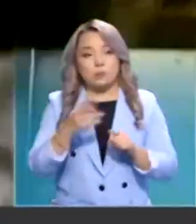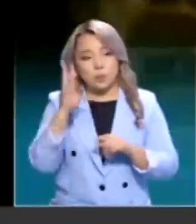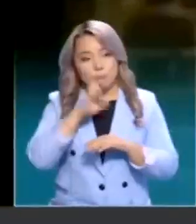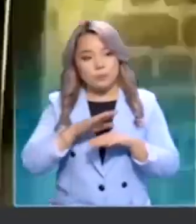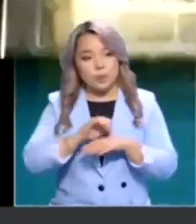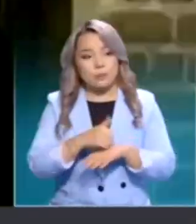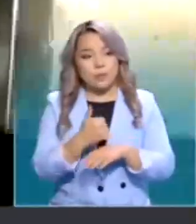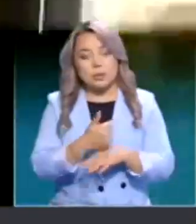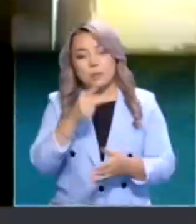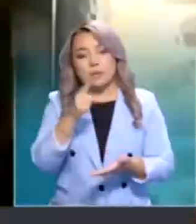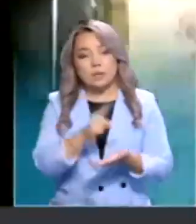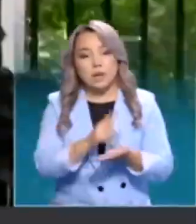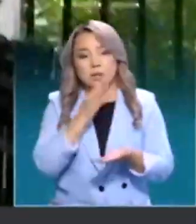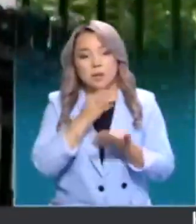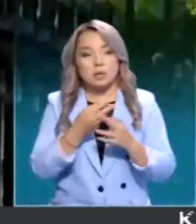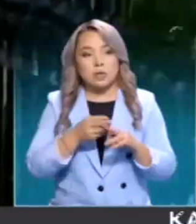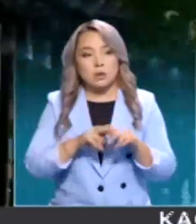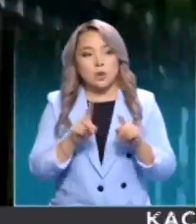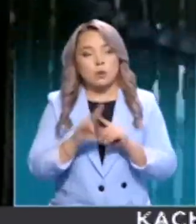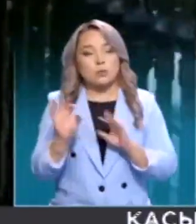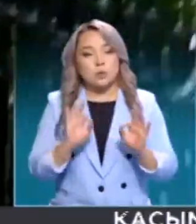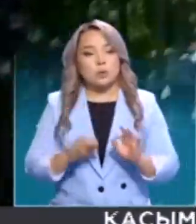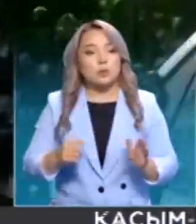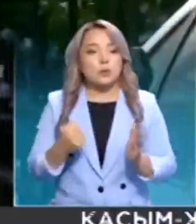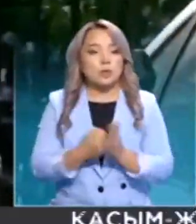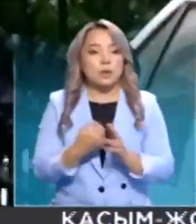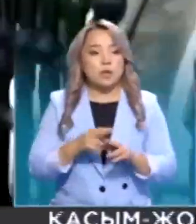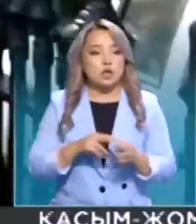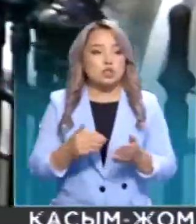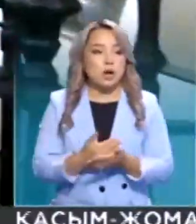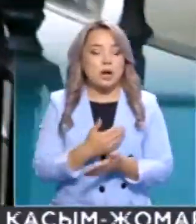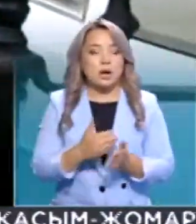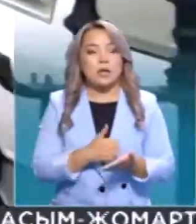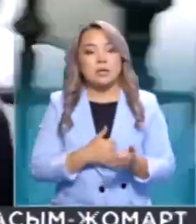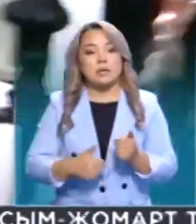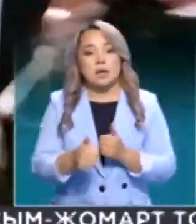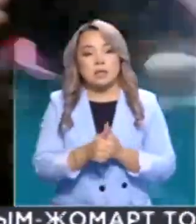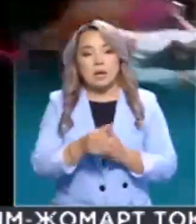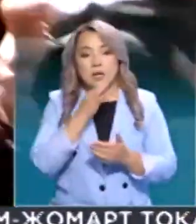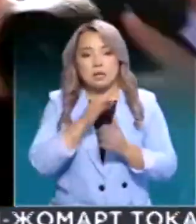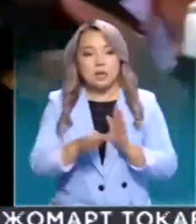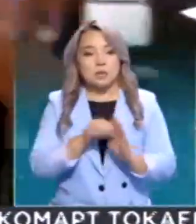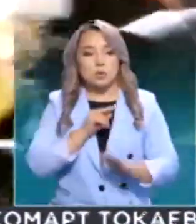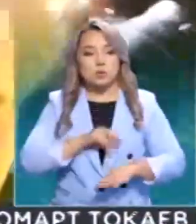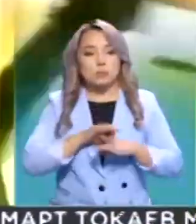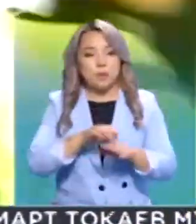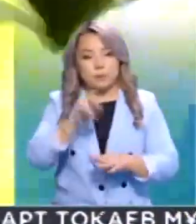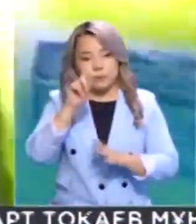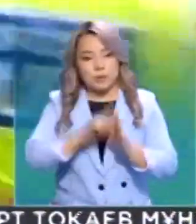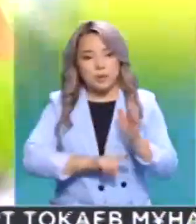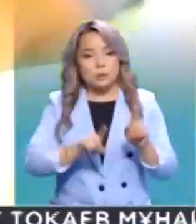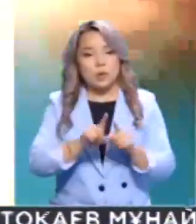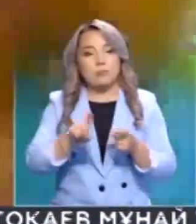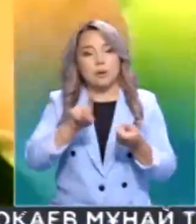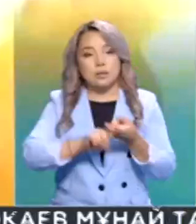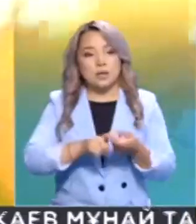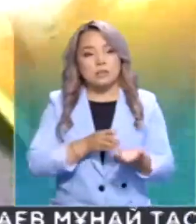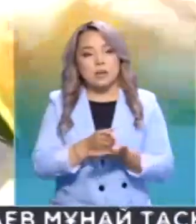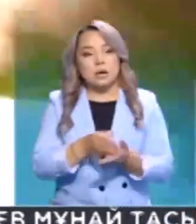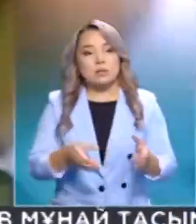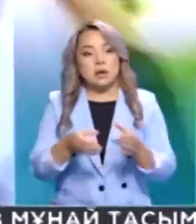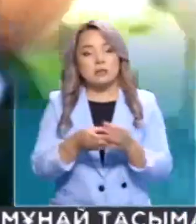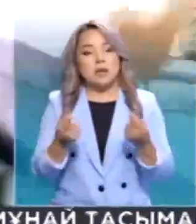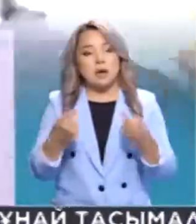үкімет башысы міндетін күзге дейін, яғни жаңа лидер таңдалғанша атқарады. Корольдікте премьерге сену мәселесіне байланысты саяси